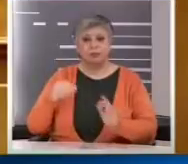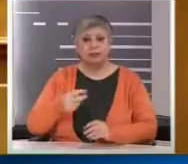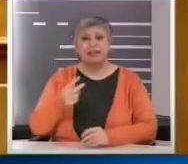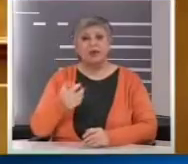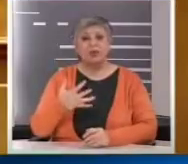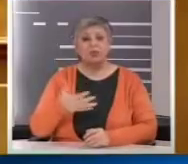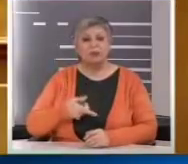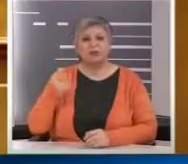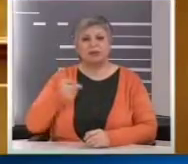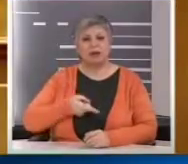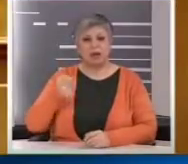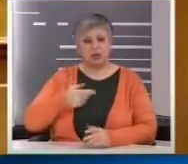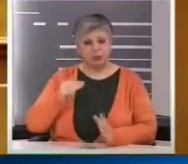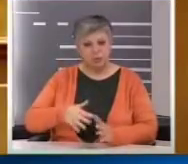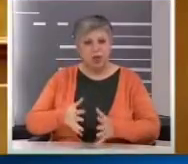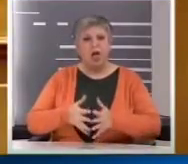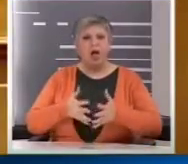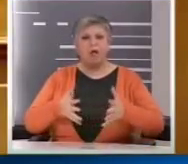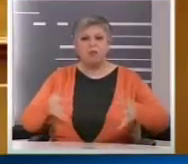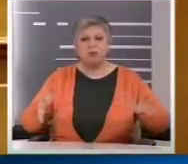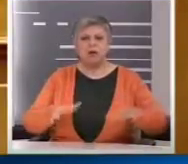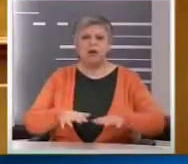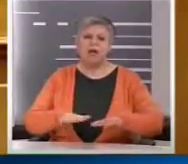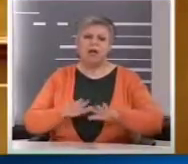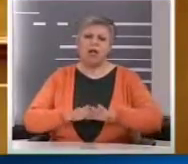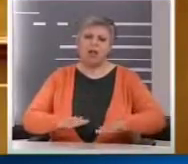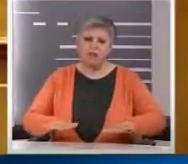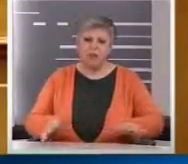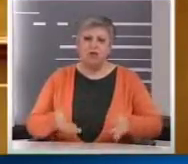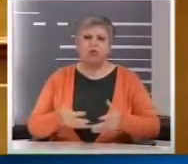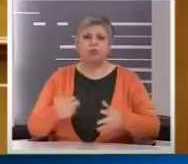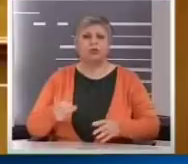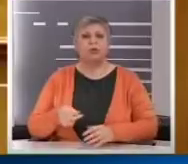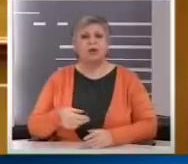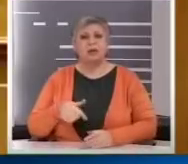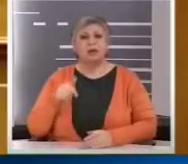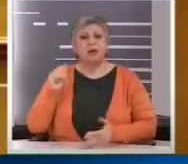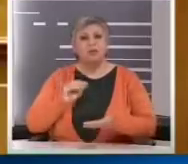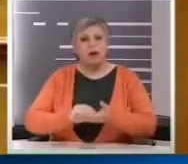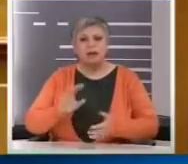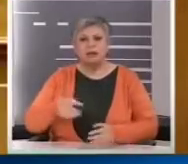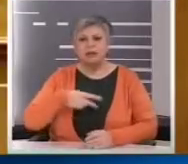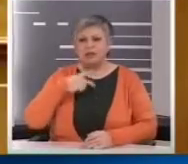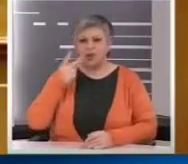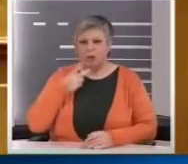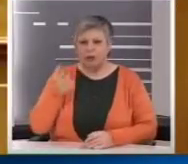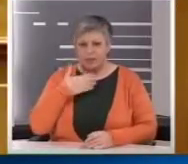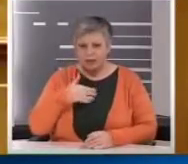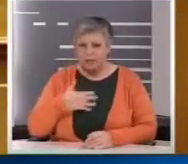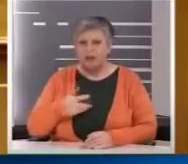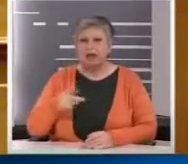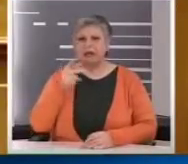περίοδο που ανεβάζετε την ανεργία στο 27%, την περίοδο που ξεσκίζατε ανάγκες και δικαιώματα αυτής της κοινωνίας.